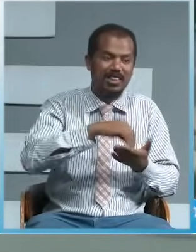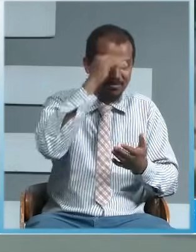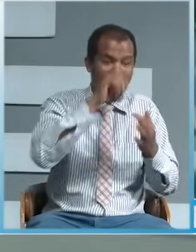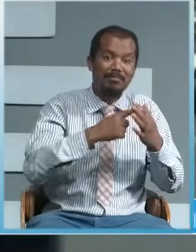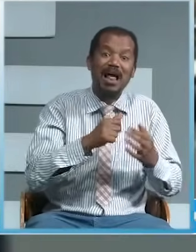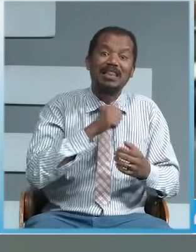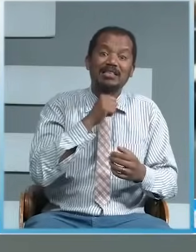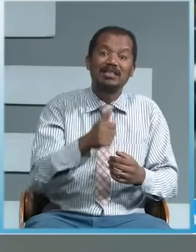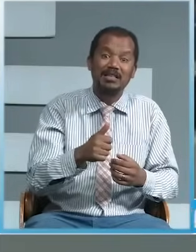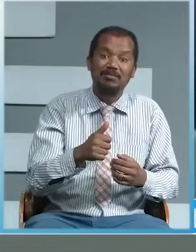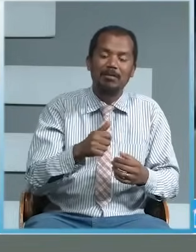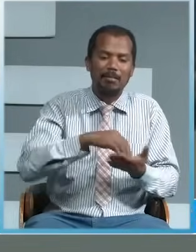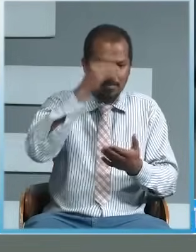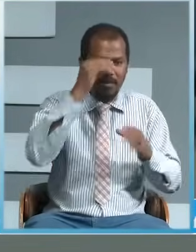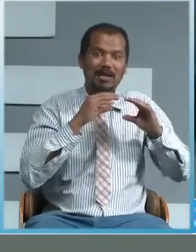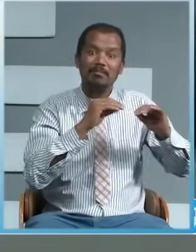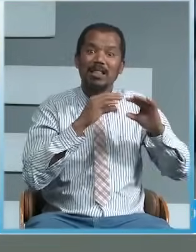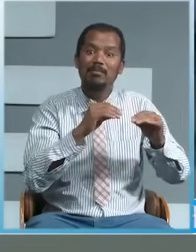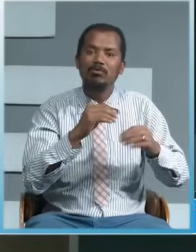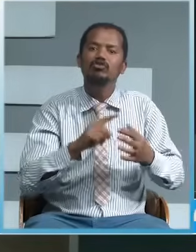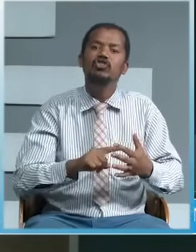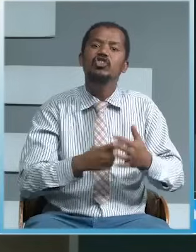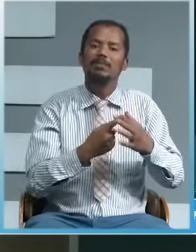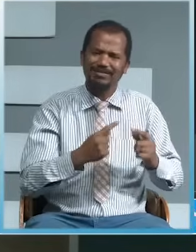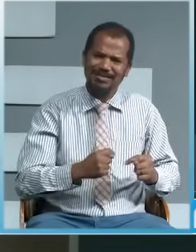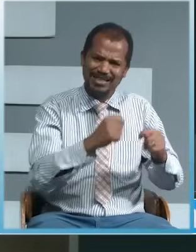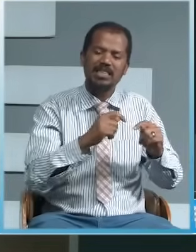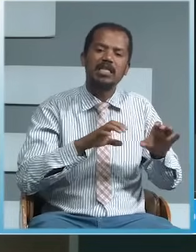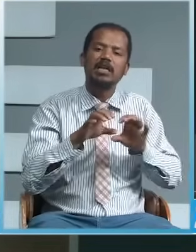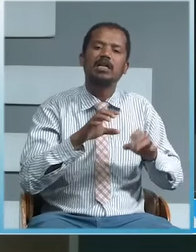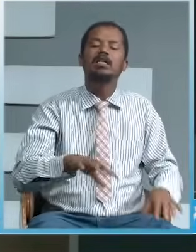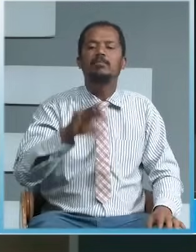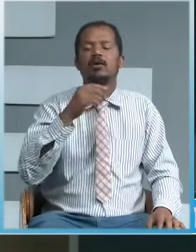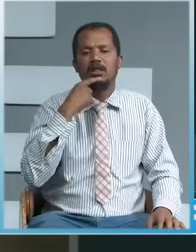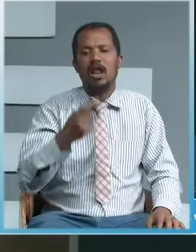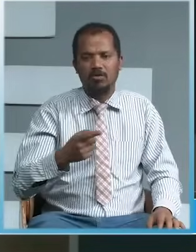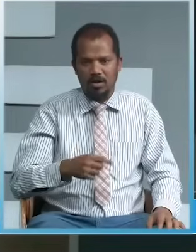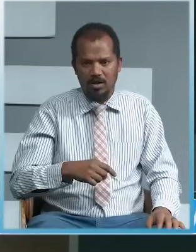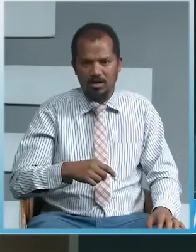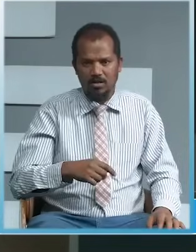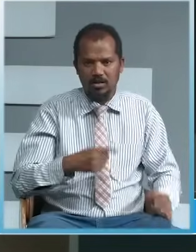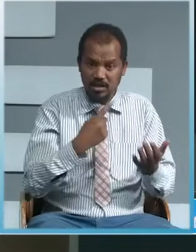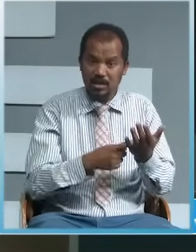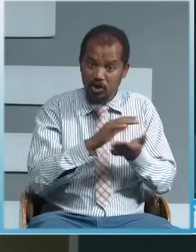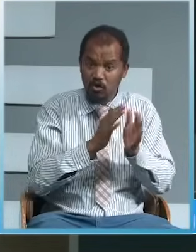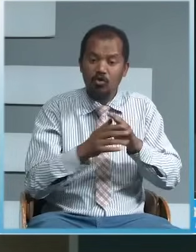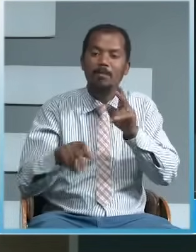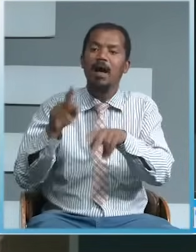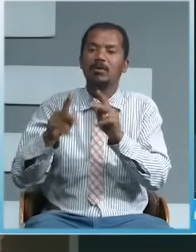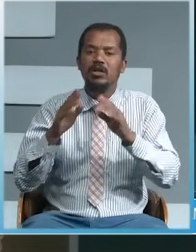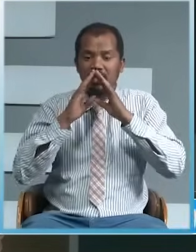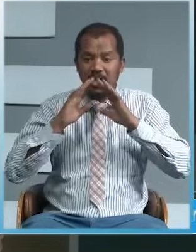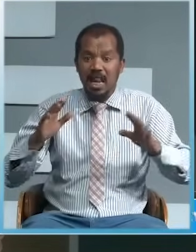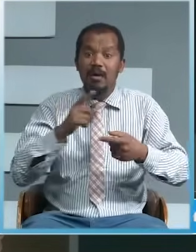ትምህርት ባልተጀመረባቸው በመማር ማስተማር ሁኔታው እንዲጀመር ጥረት እንዲያደረገ እንደሚገኝ አመልክቷል። ይህ እንዲሆንም